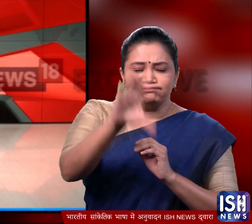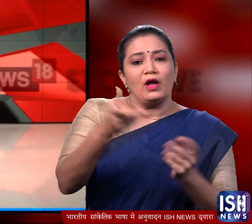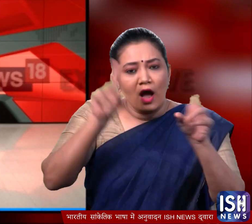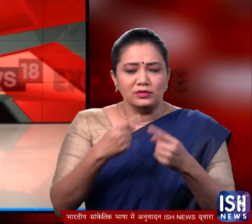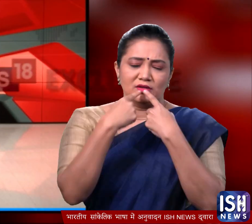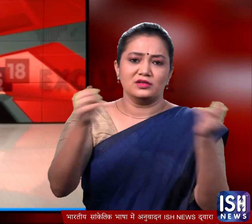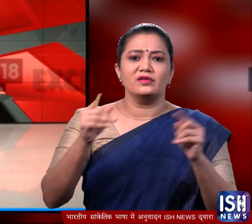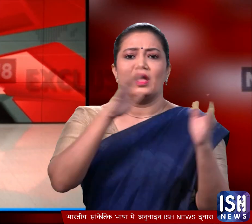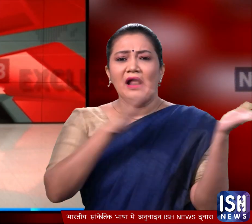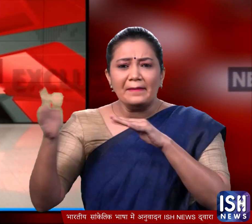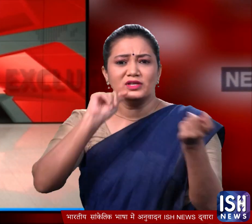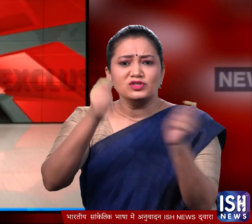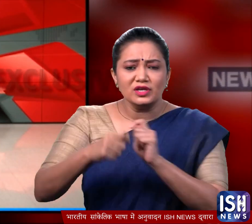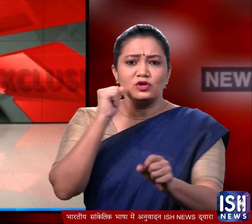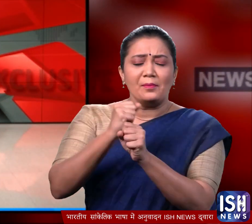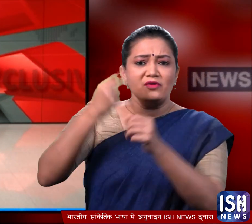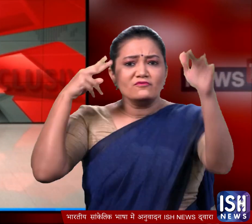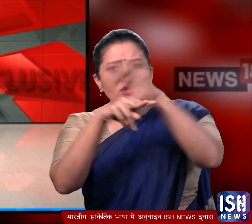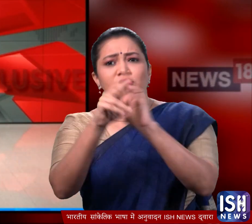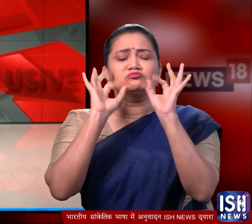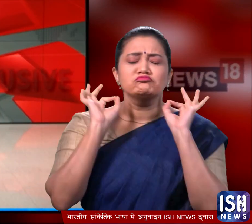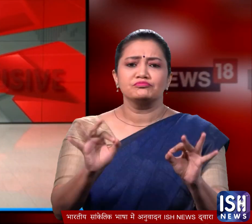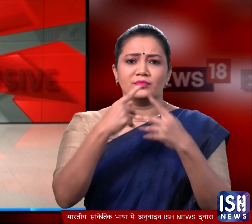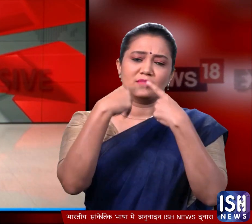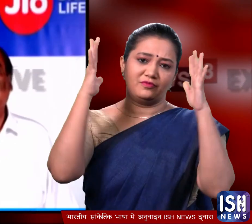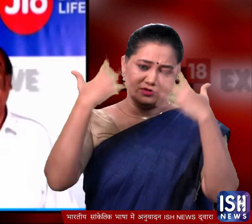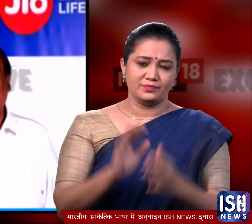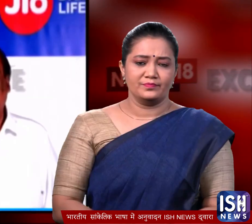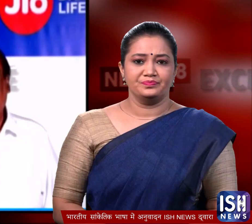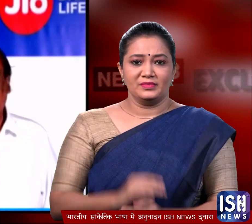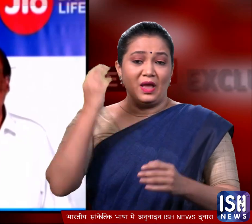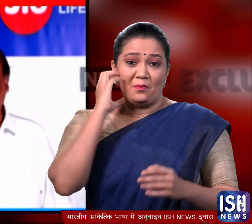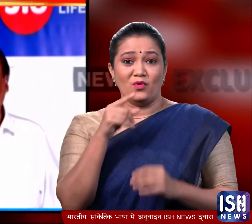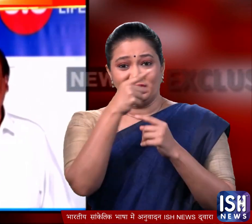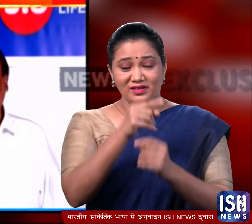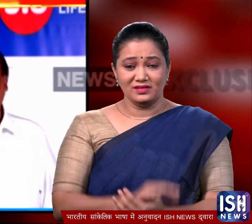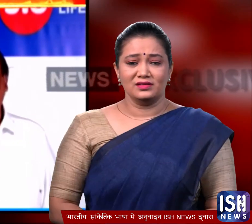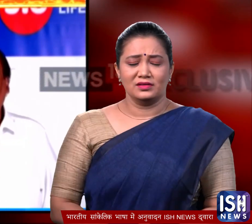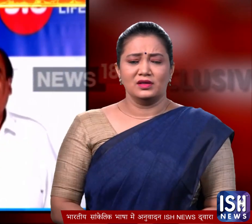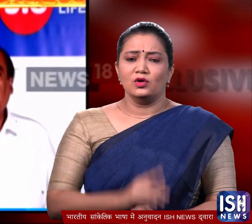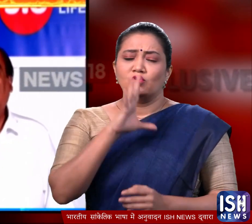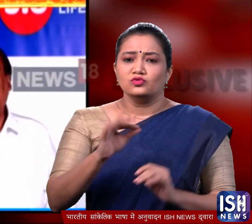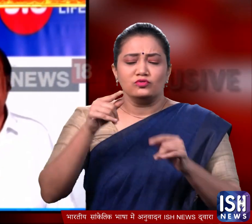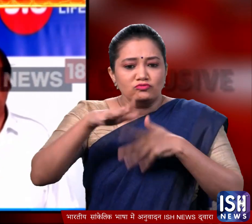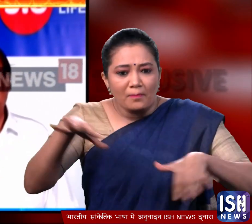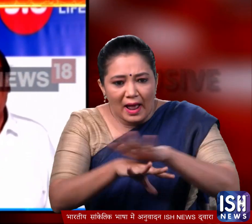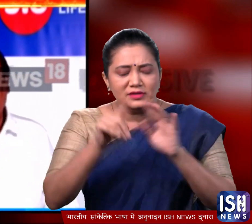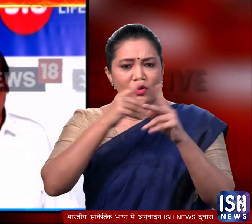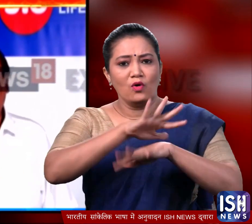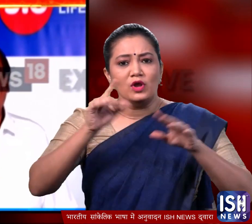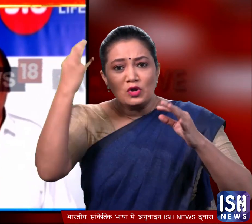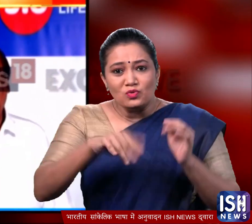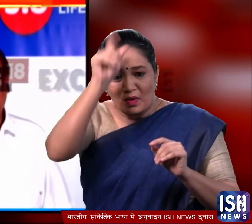प्रतिबद्धता दोहराई और क्लाइमेट चेंज पर सरकार के विजन की तारीफ की। Shri Narendra Modi ji, you are the